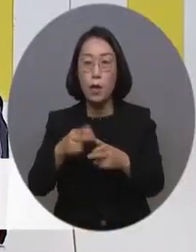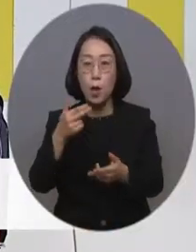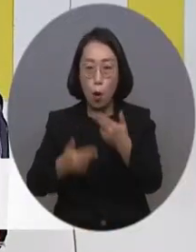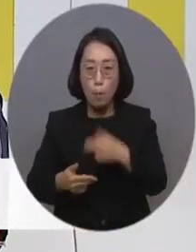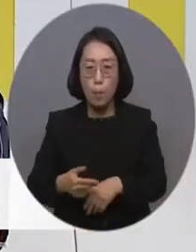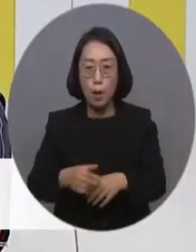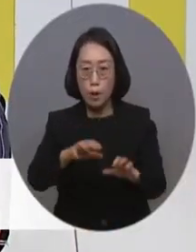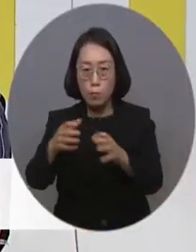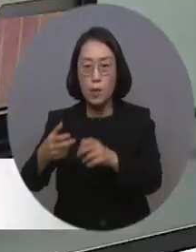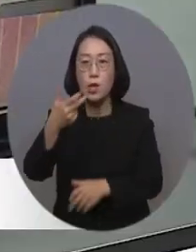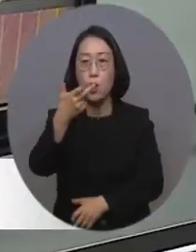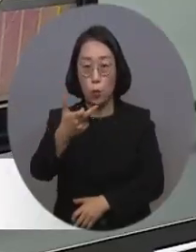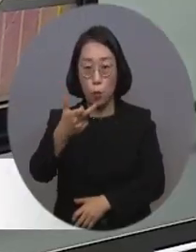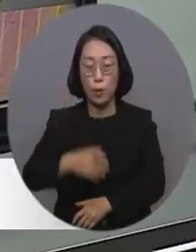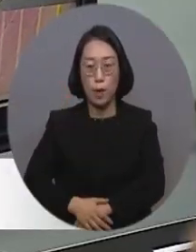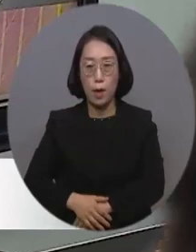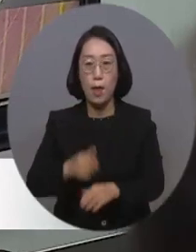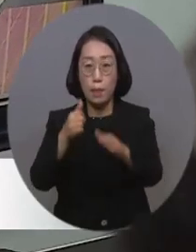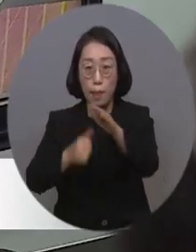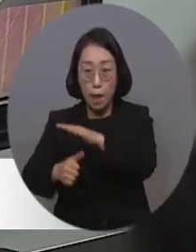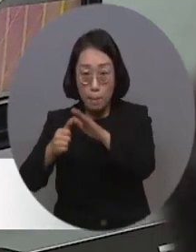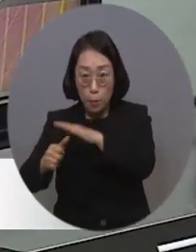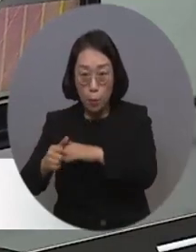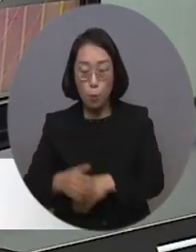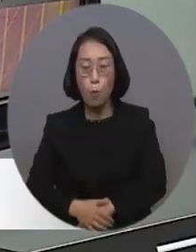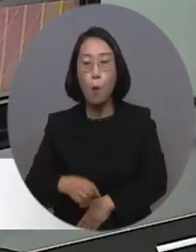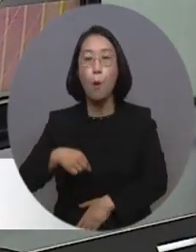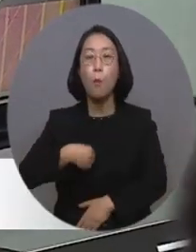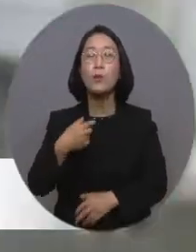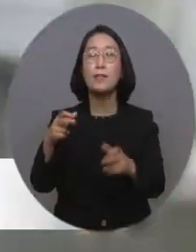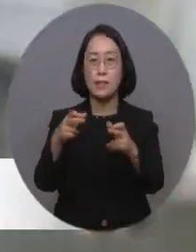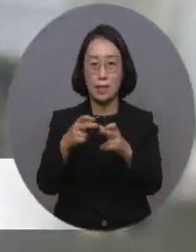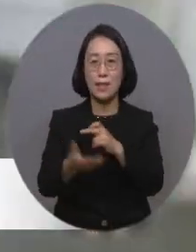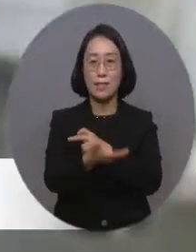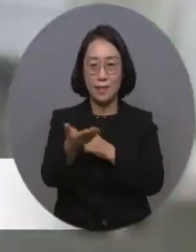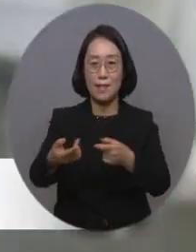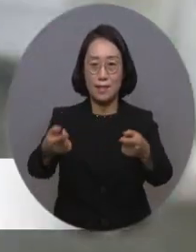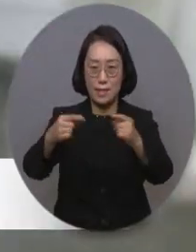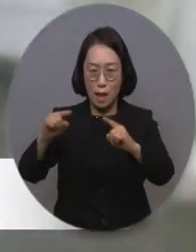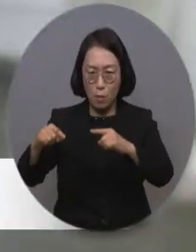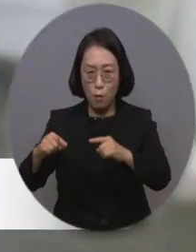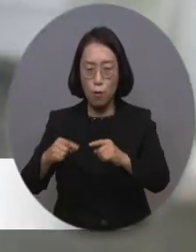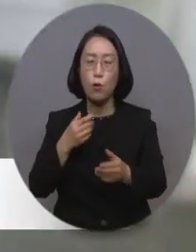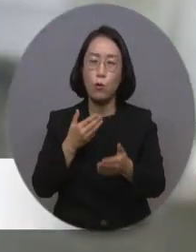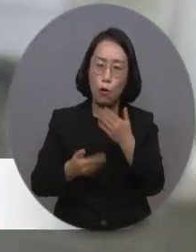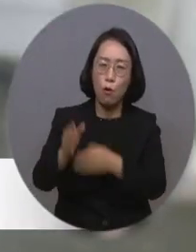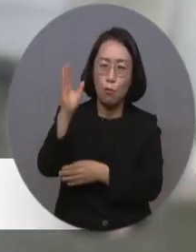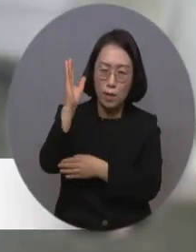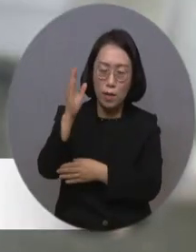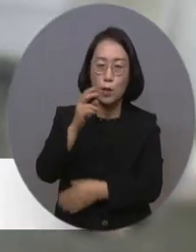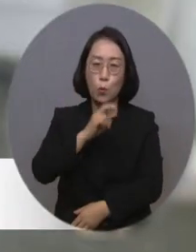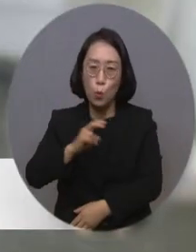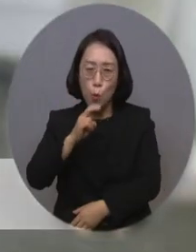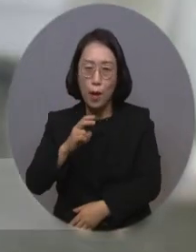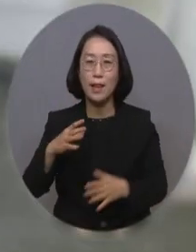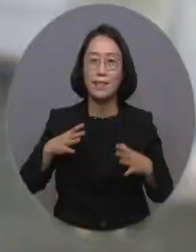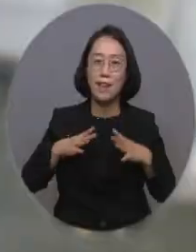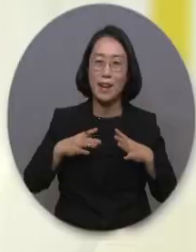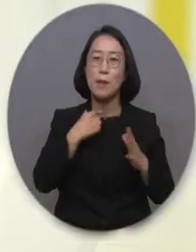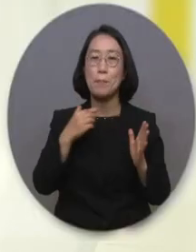시도를 대표하는 전국 장애인 당사자들이 참여해 삶의 이야기와 노래 실력을 나누는 시간을